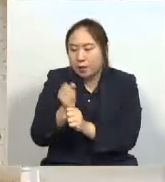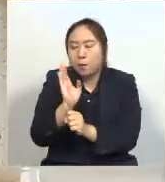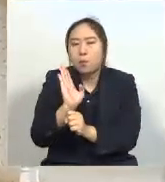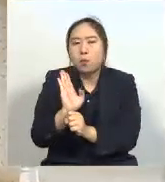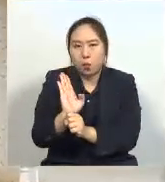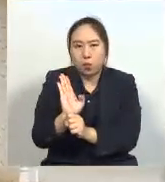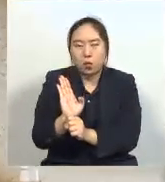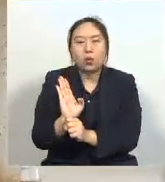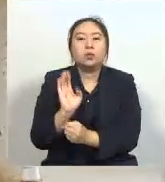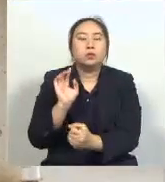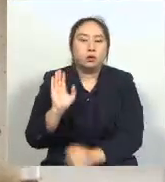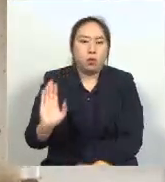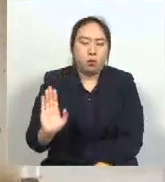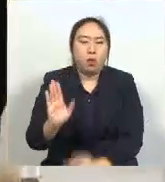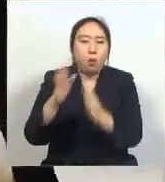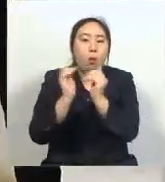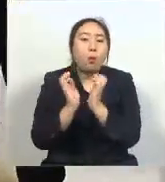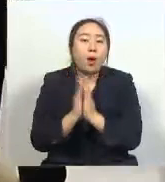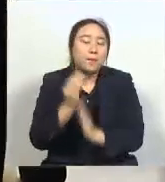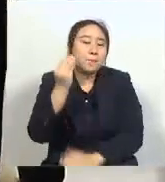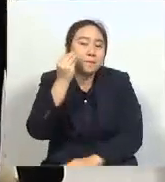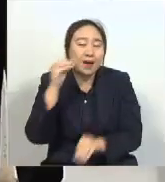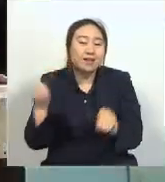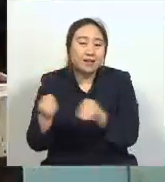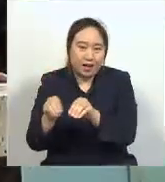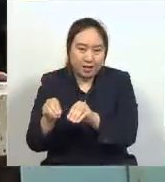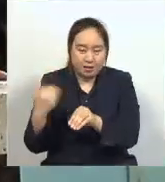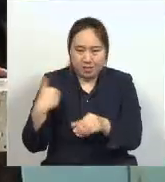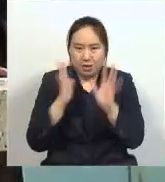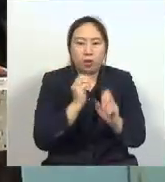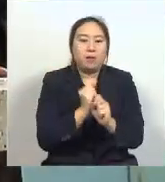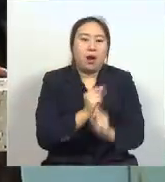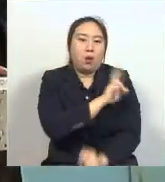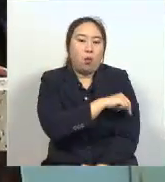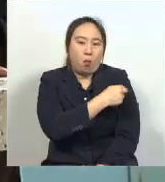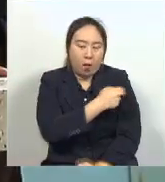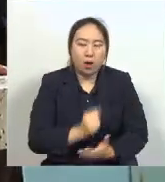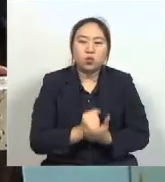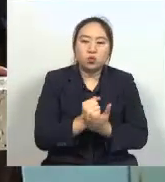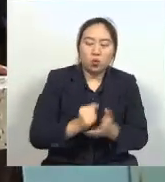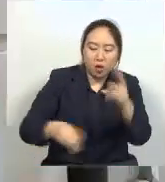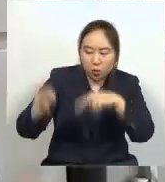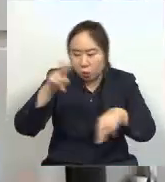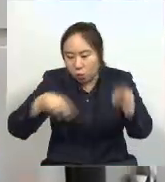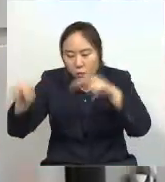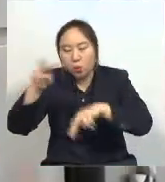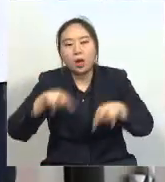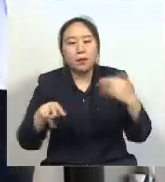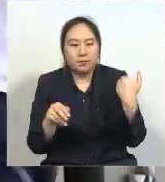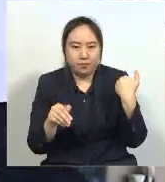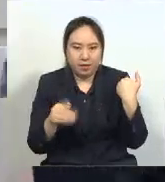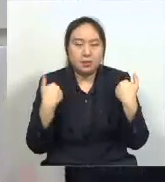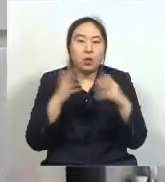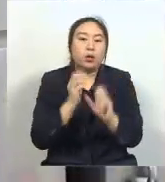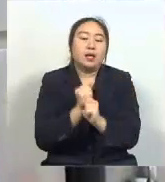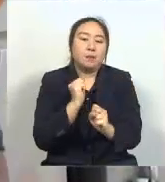อบพิธีบำเพ็ญกุศลณวัดใกล้บ้านมีเจ้าหน้าที่ของโรงพยาบาลที่มาดูแลอำนวยความสะดวกค่ะและมีเจ้าหน้